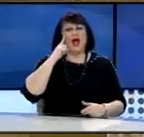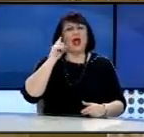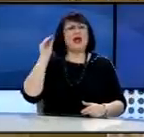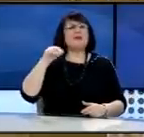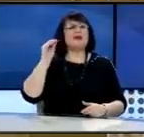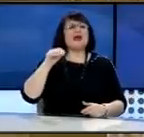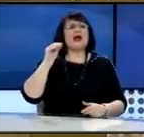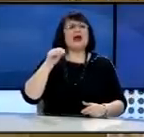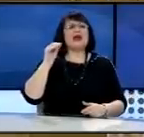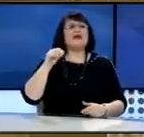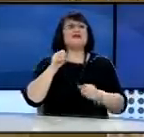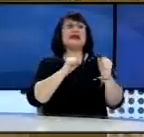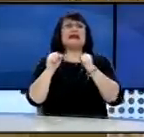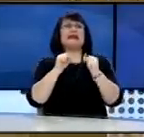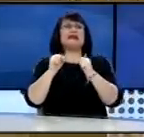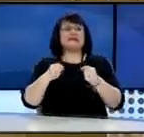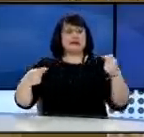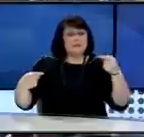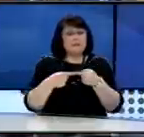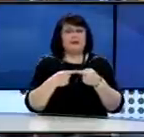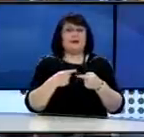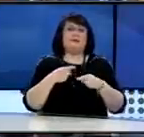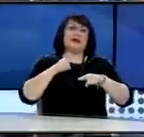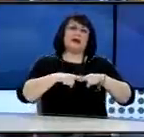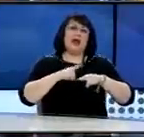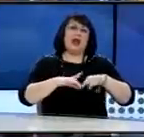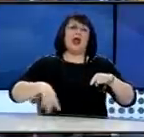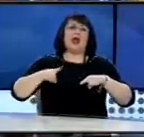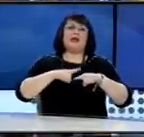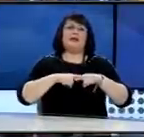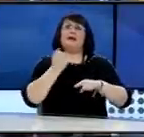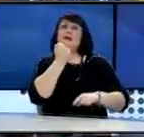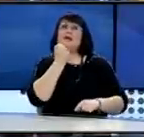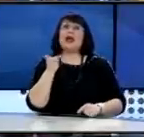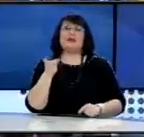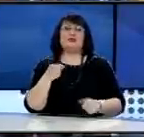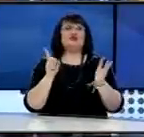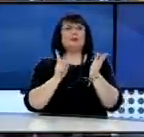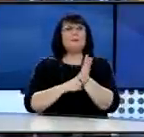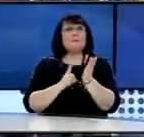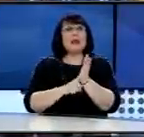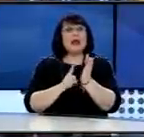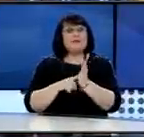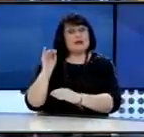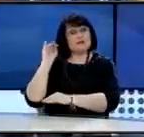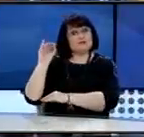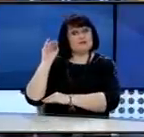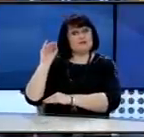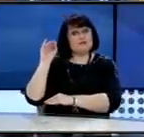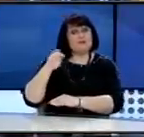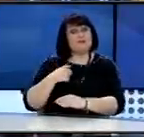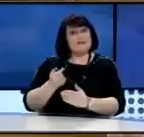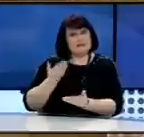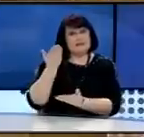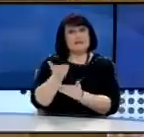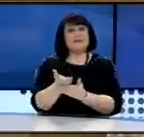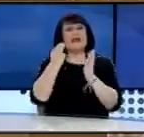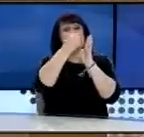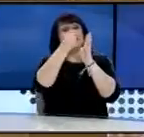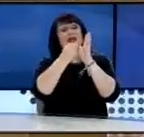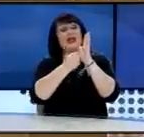εξελίξεις για να δημιουργήσει κρίση με την Ελλάδα. Αντί να επιδιώκουμε ως χώρα να θέσουμε εμείς